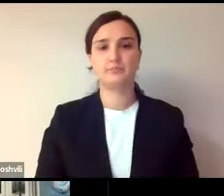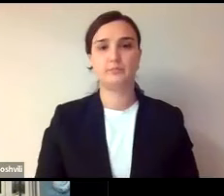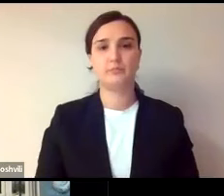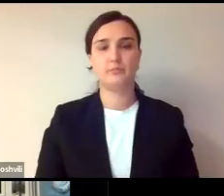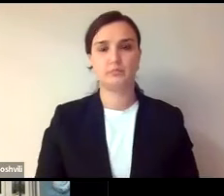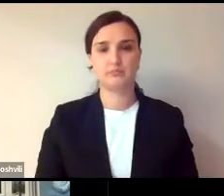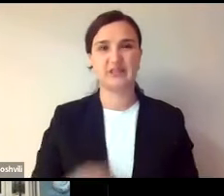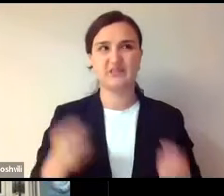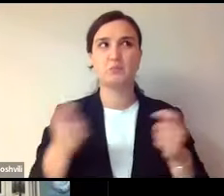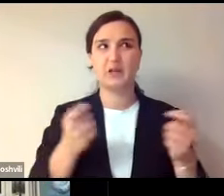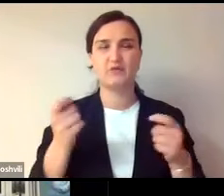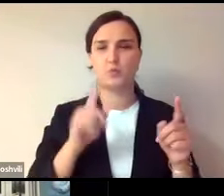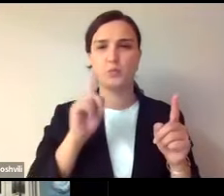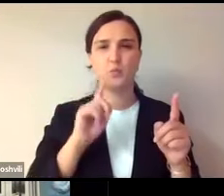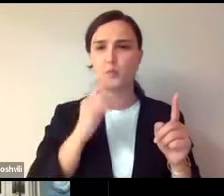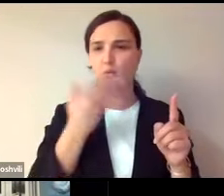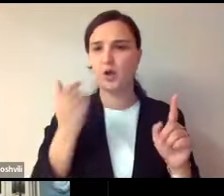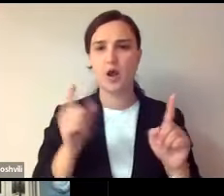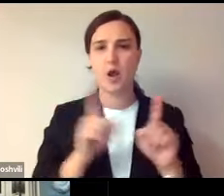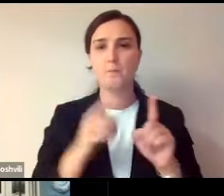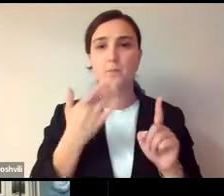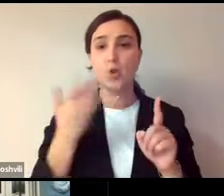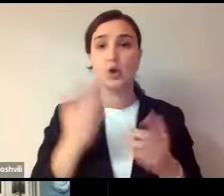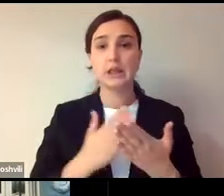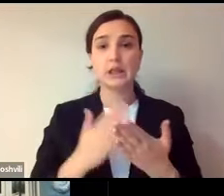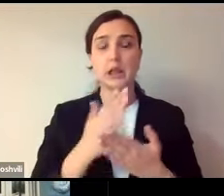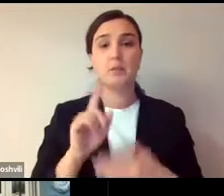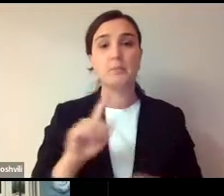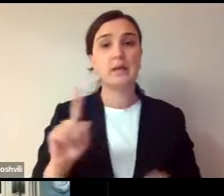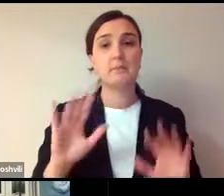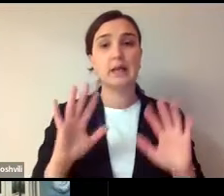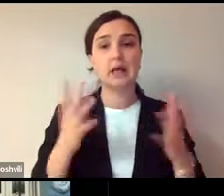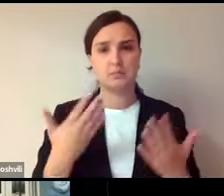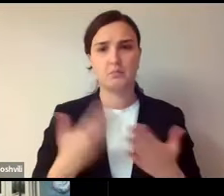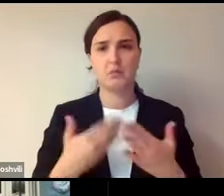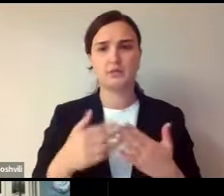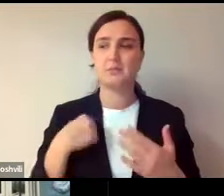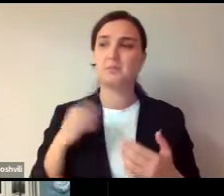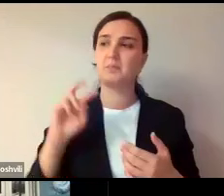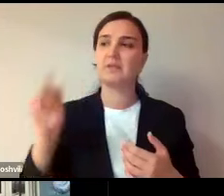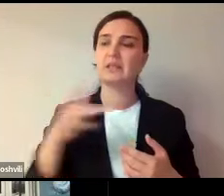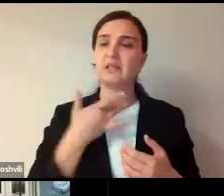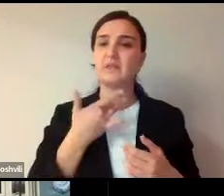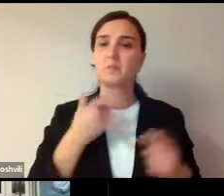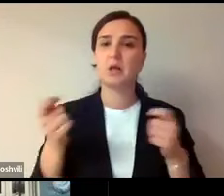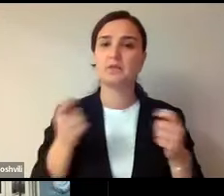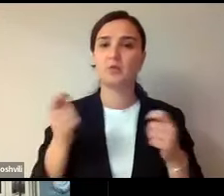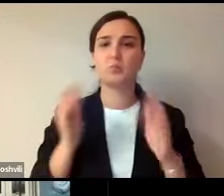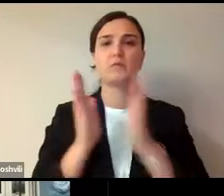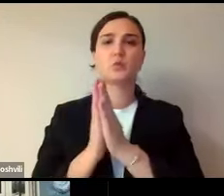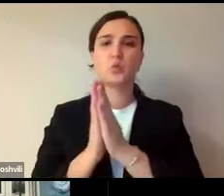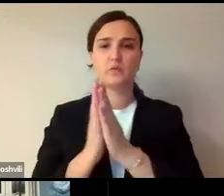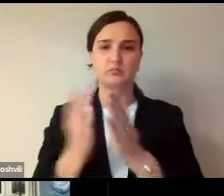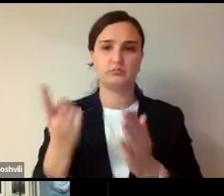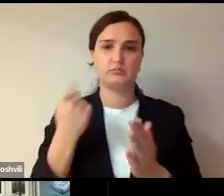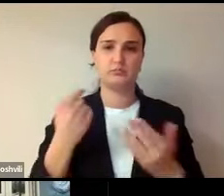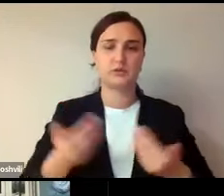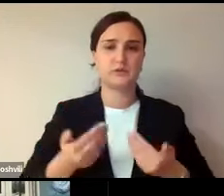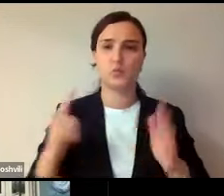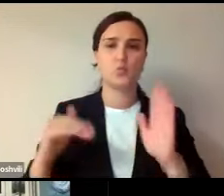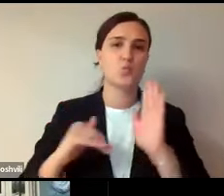ოღონდ, ნახეთ, ახლა რა ხდება. დაუშვათ, მე მივედი თვითმმართველობაში და მოვითხოვე საცხოვრისი და მტკიცეს უარი. არა, მოჩა წერტილი,